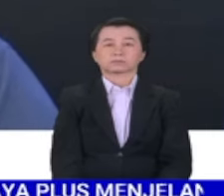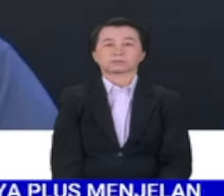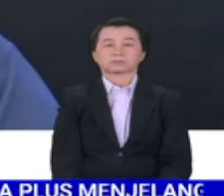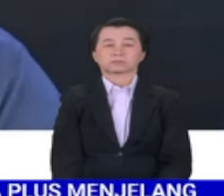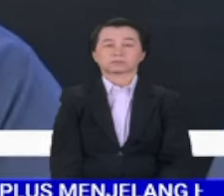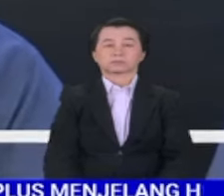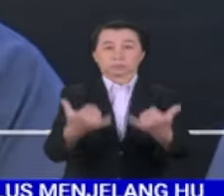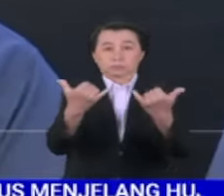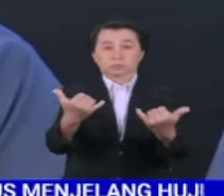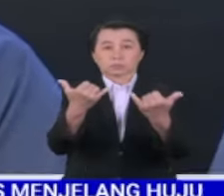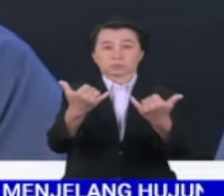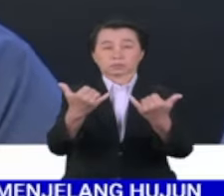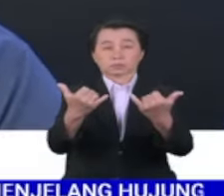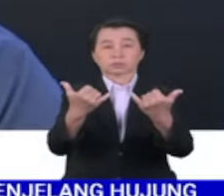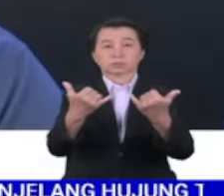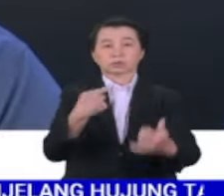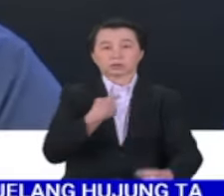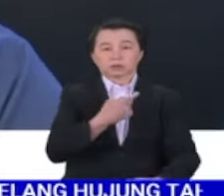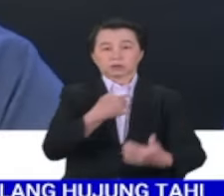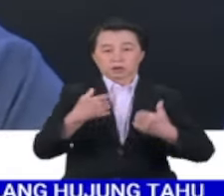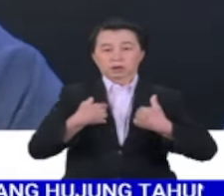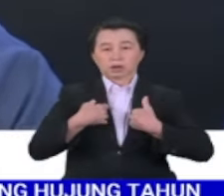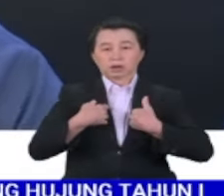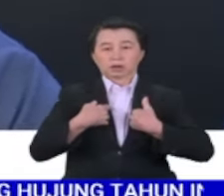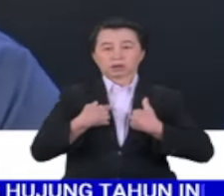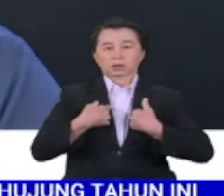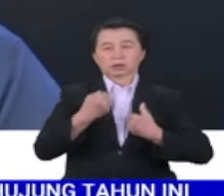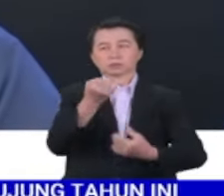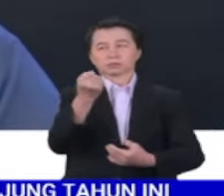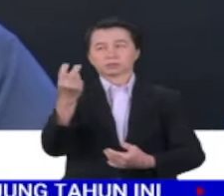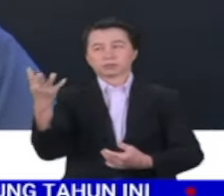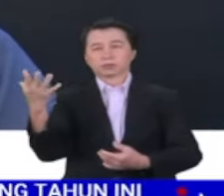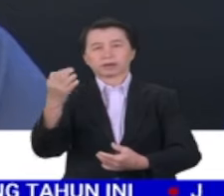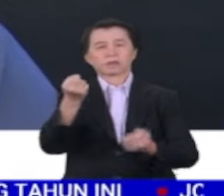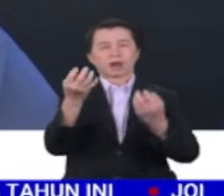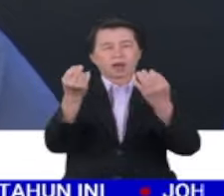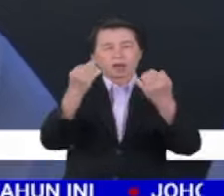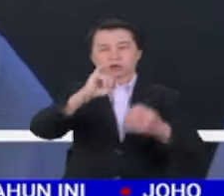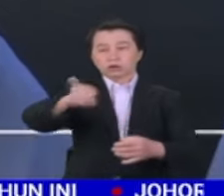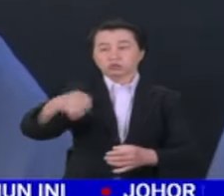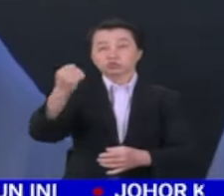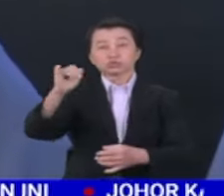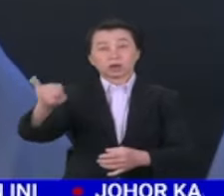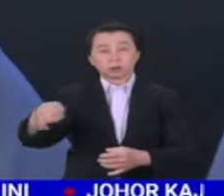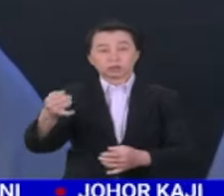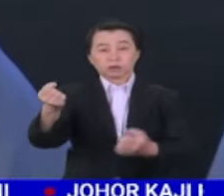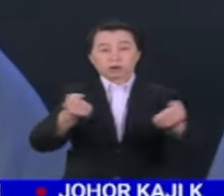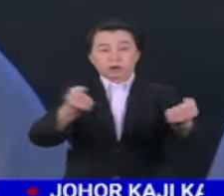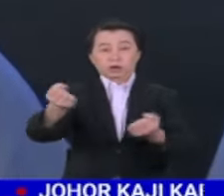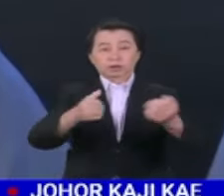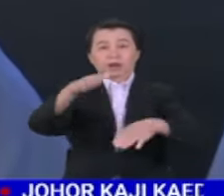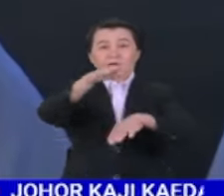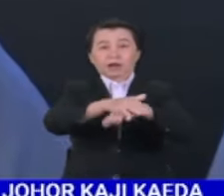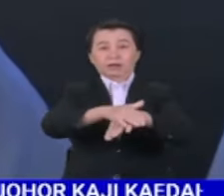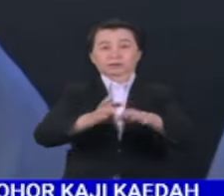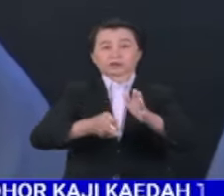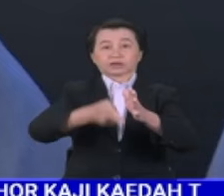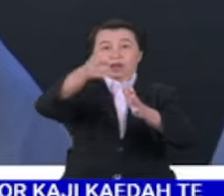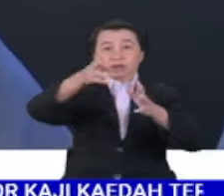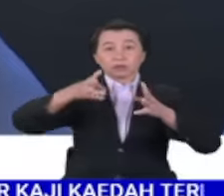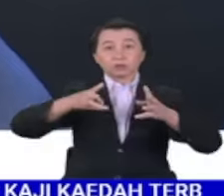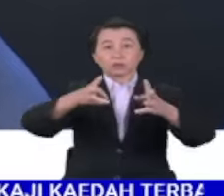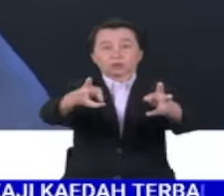sekarang kita ada berapa video juta kendaraan ya dan di jalan-jalan Raya kita di seluruh